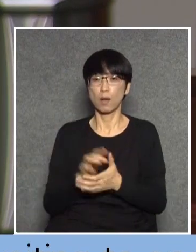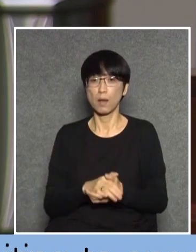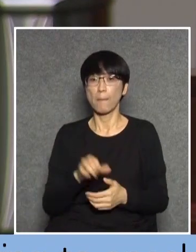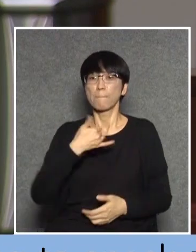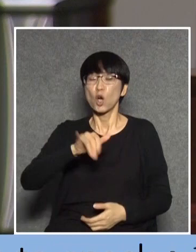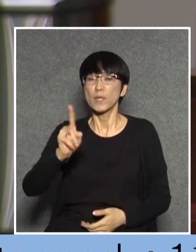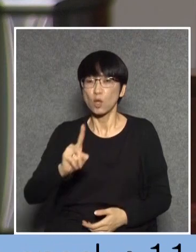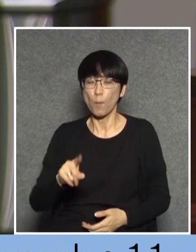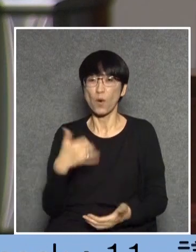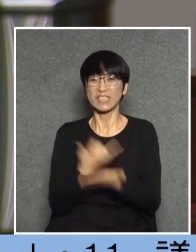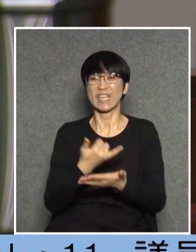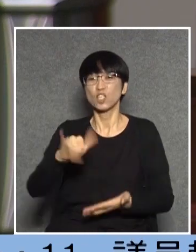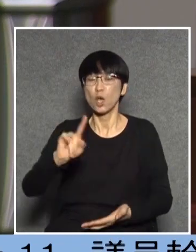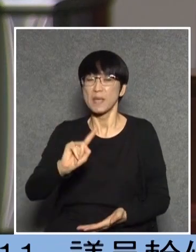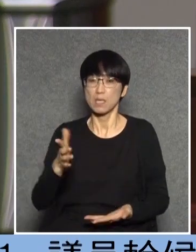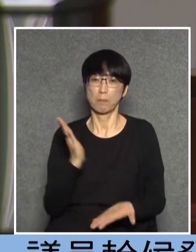唔系死咗去边。